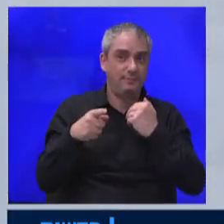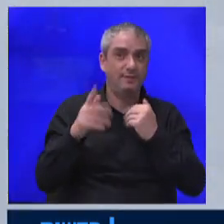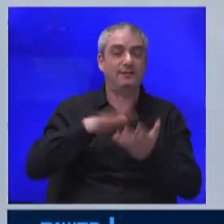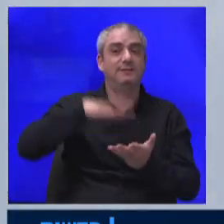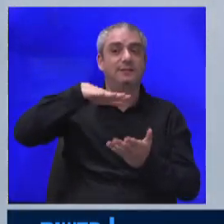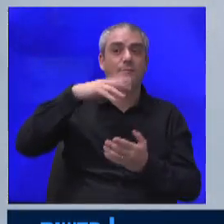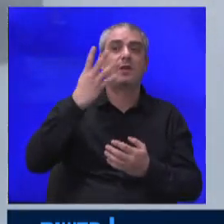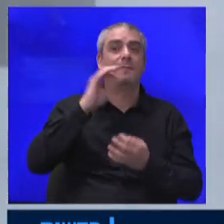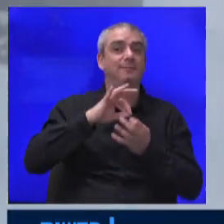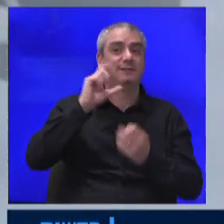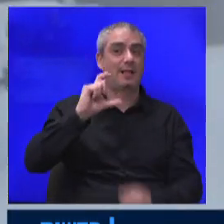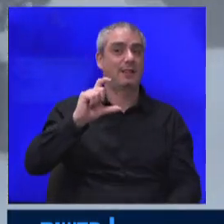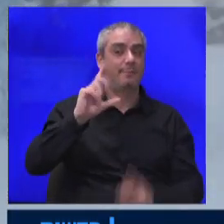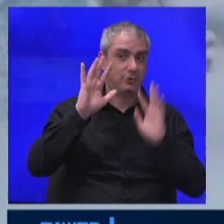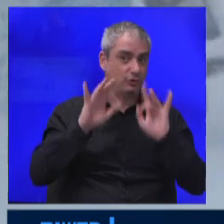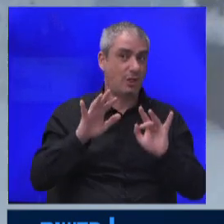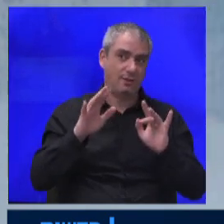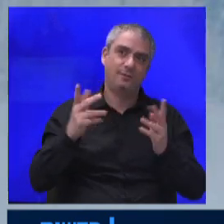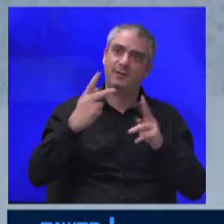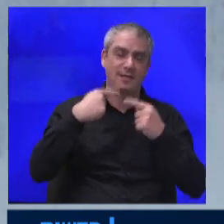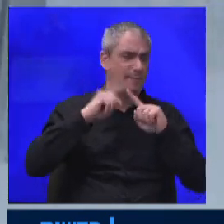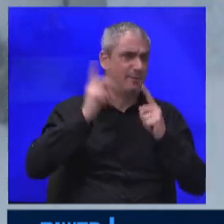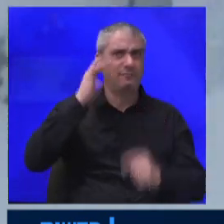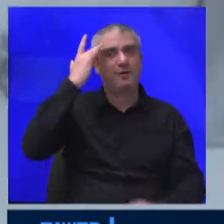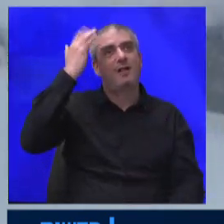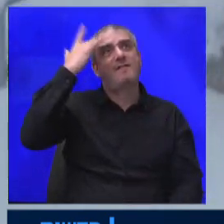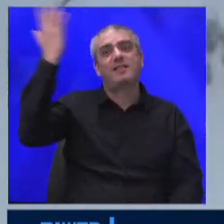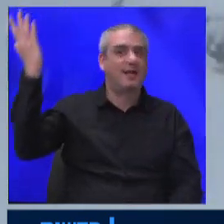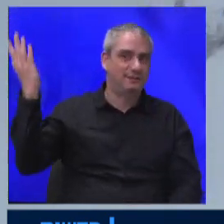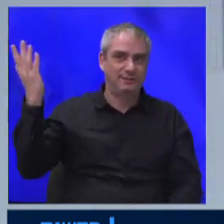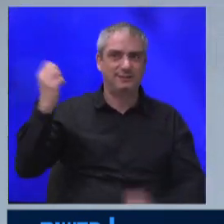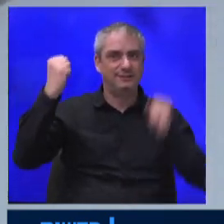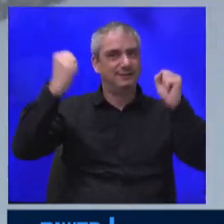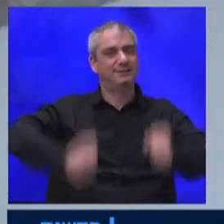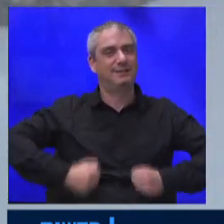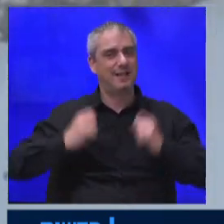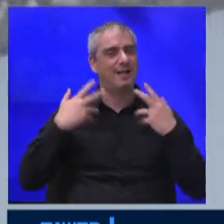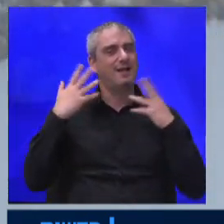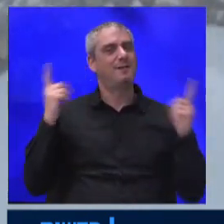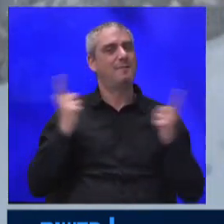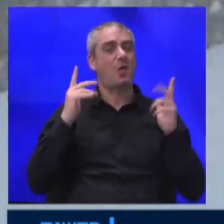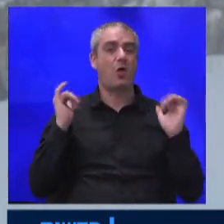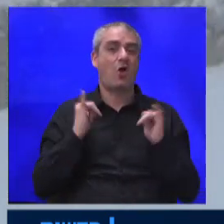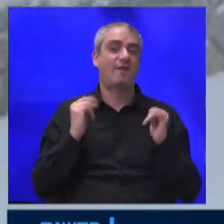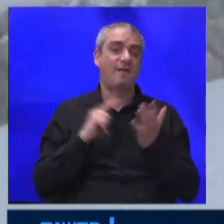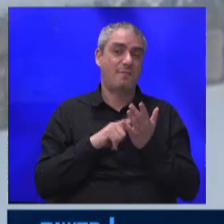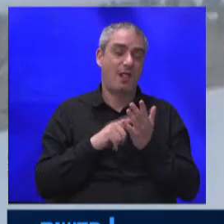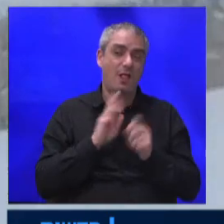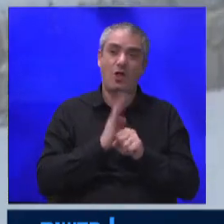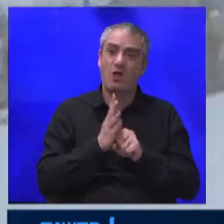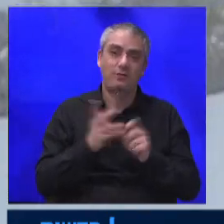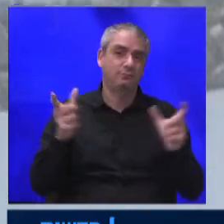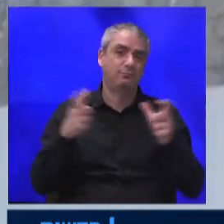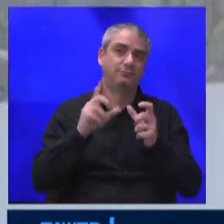שם 40 סנטימטרים של שלג. בימים אחרים אפשר היה לפנטז על סקי ובילוי חורפי, אלא שבגלל הקורונה